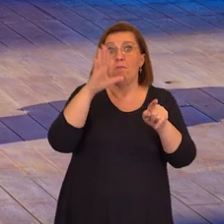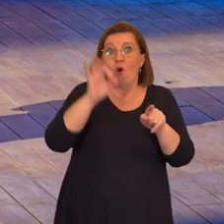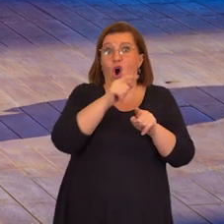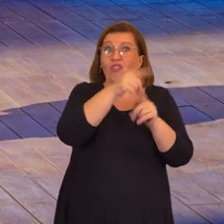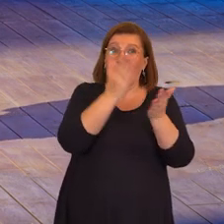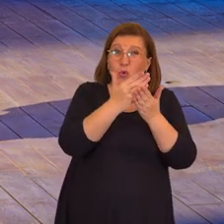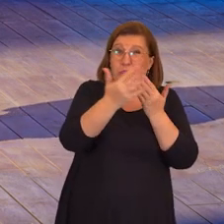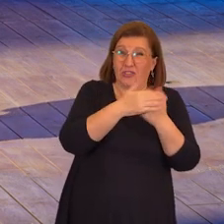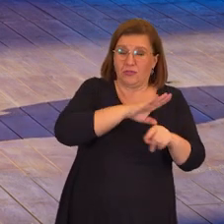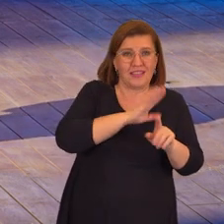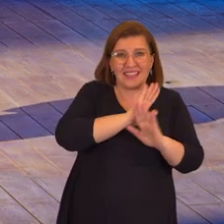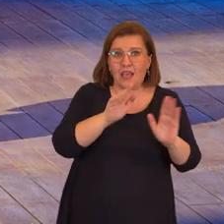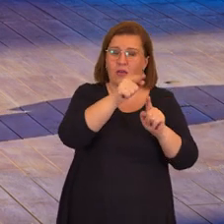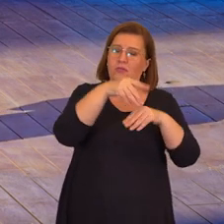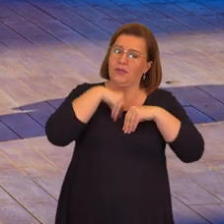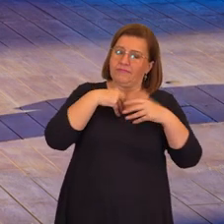że chce być przygotowana.